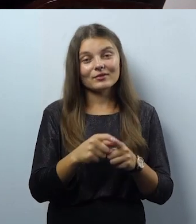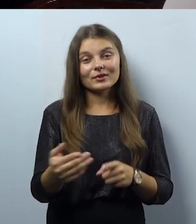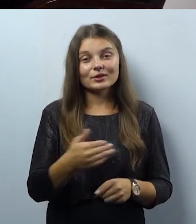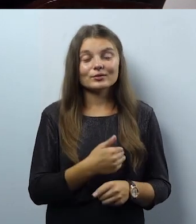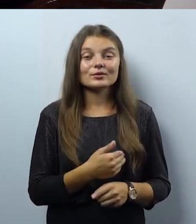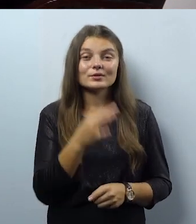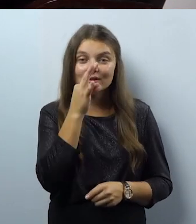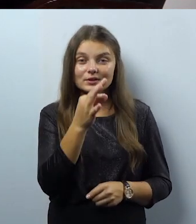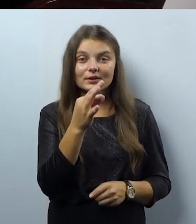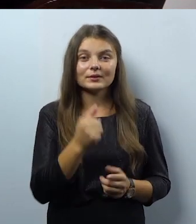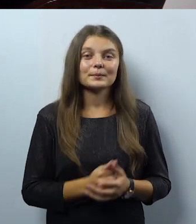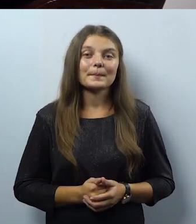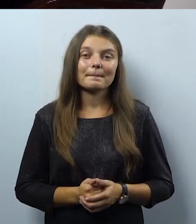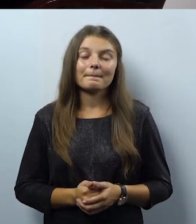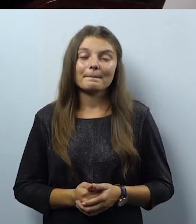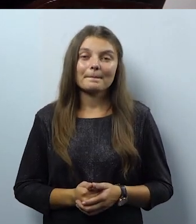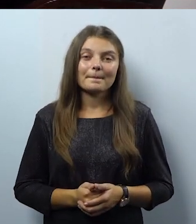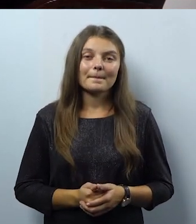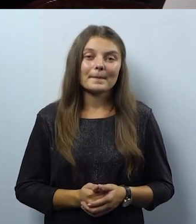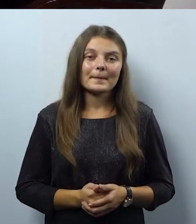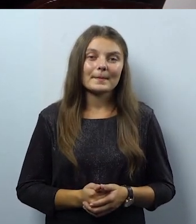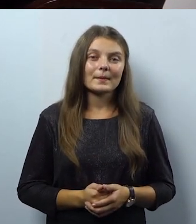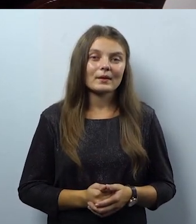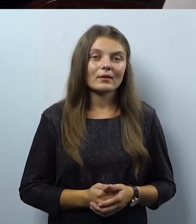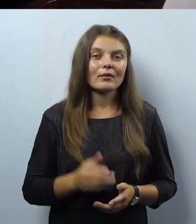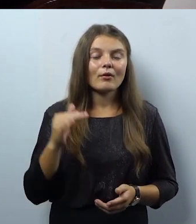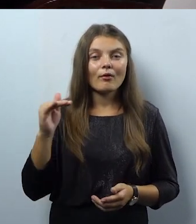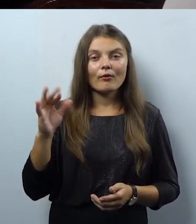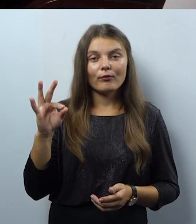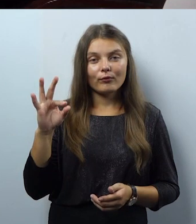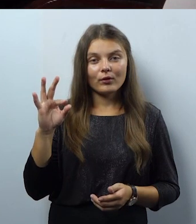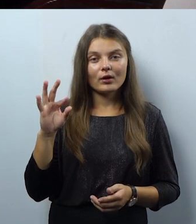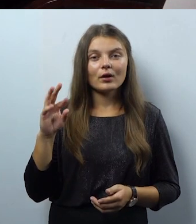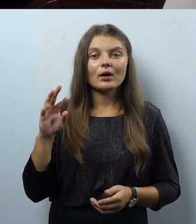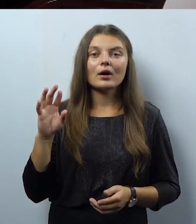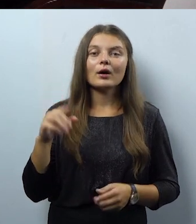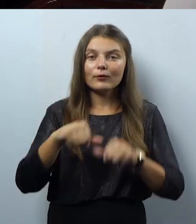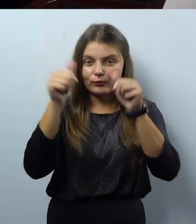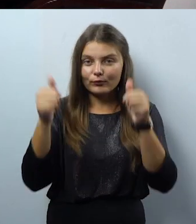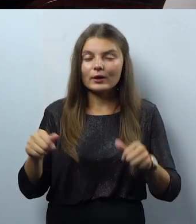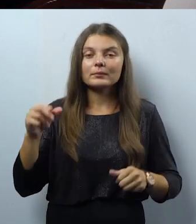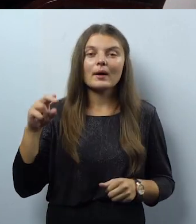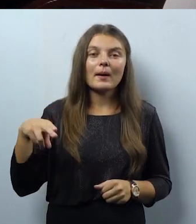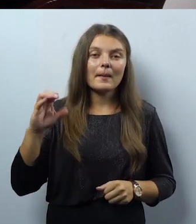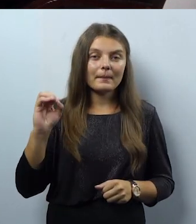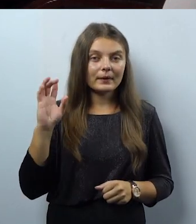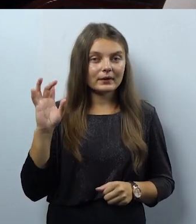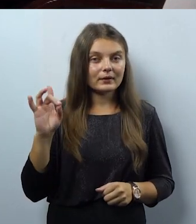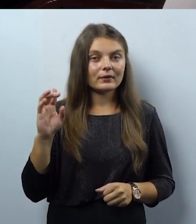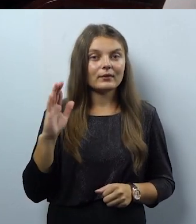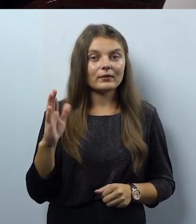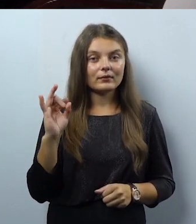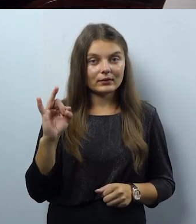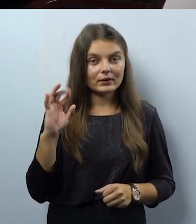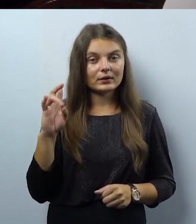хочу зауважити, що первинна реформа первинної ланки визнана одною із самих успішних не тільки в Бурштині, але й в цілій